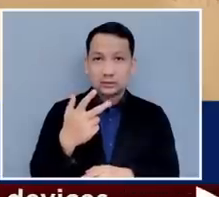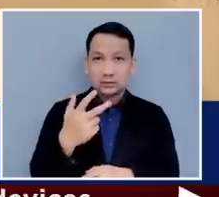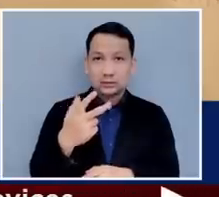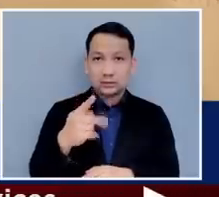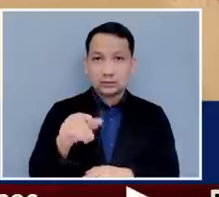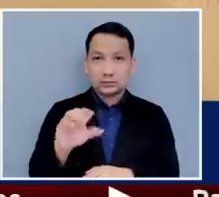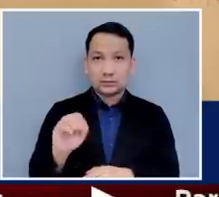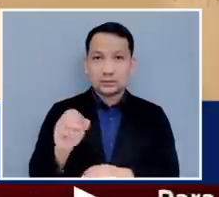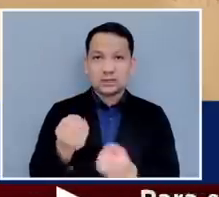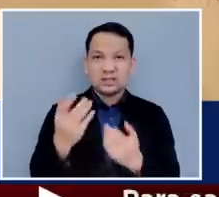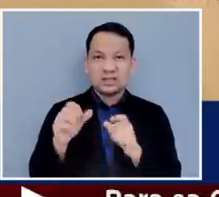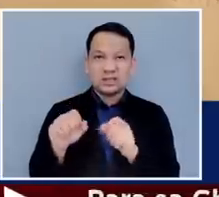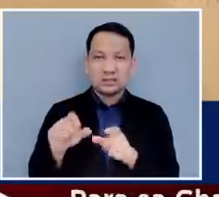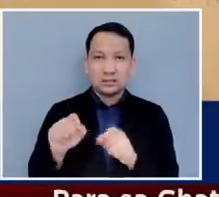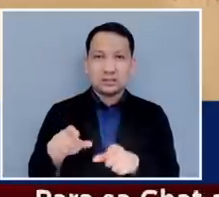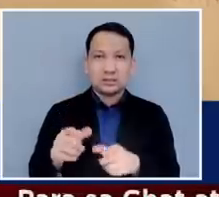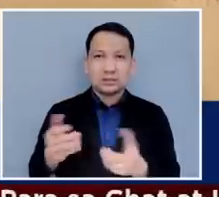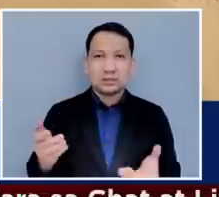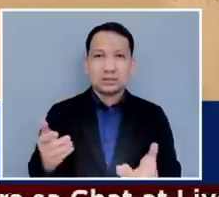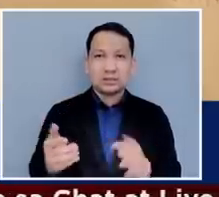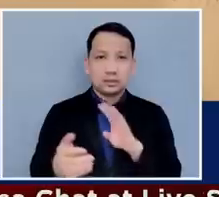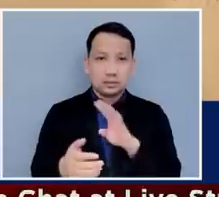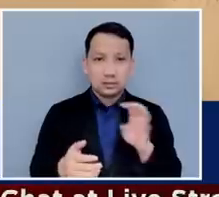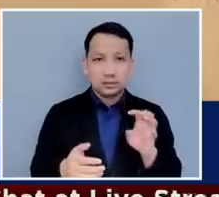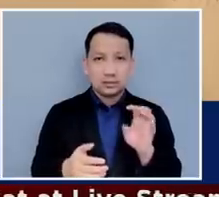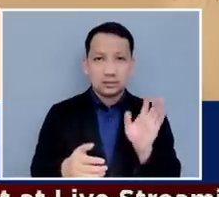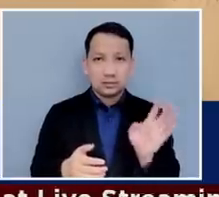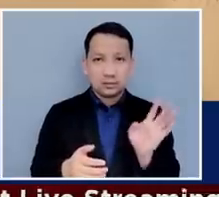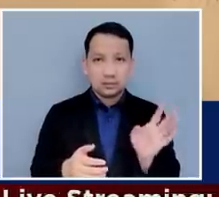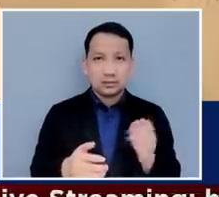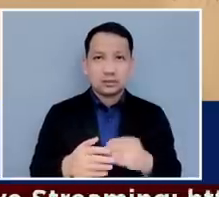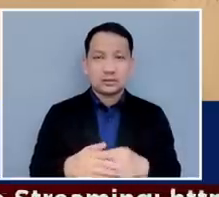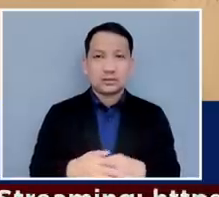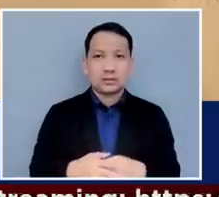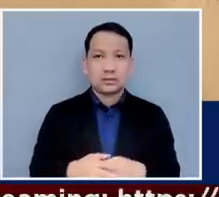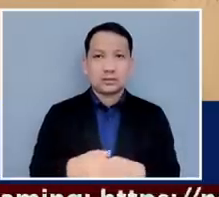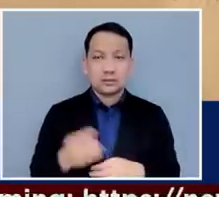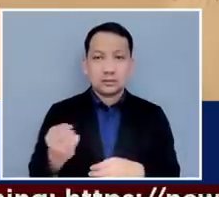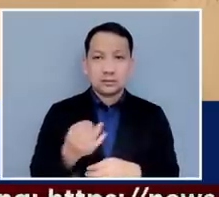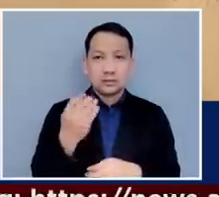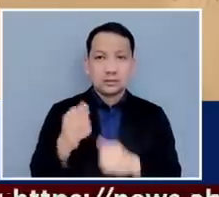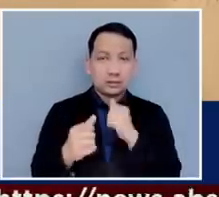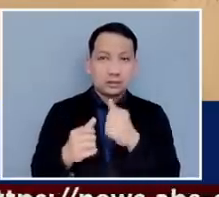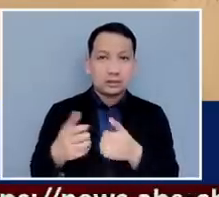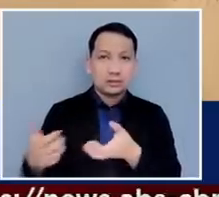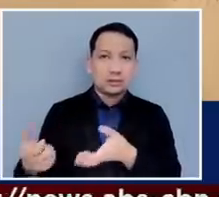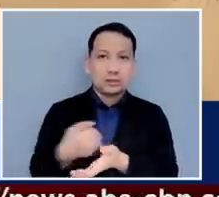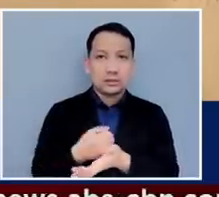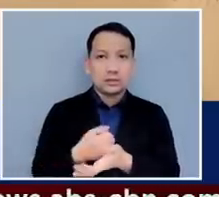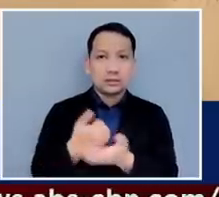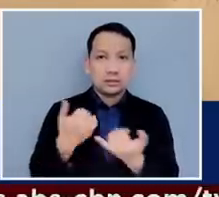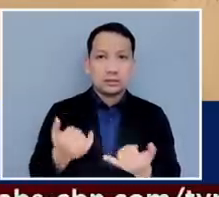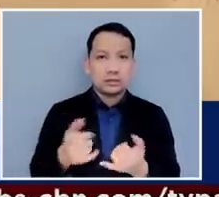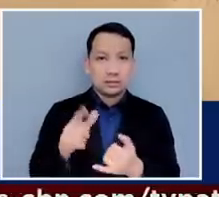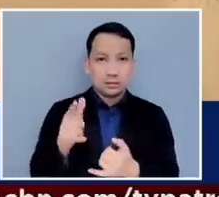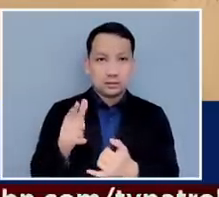niya binibenta yon? Baka 450 pesos. Ilan araw siya hindi nakahuli? As of today, 23